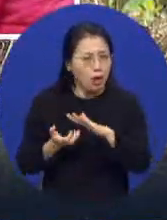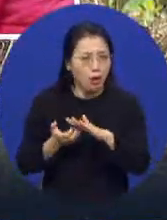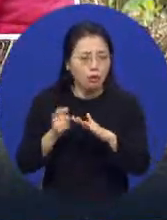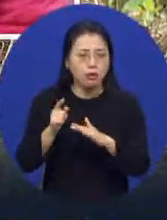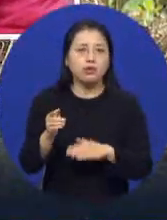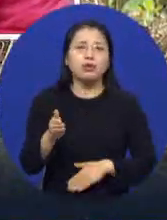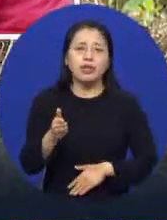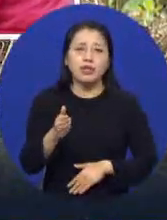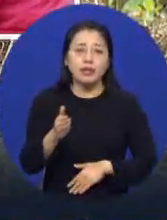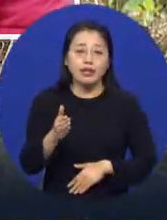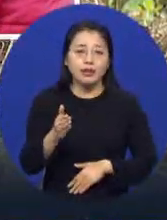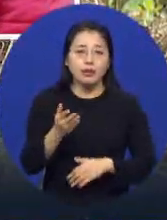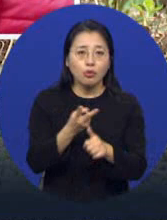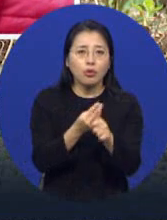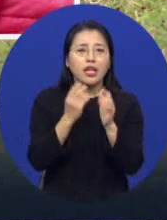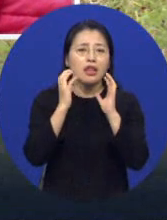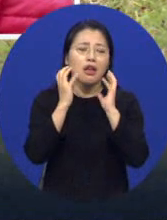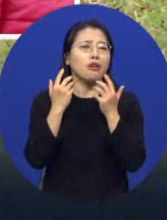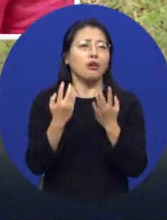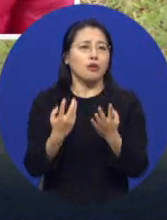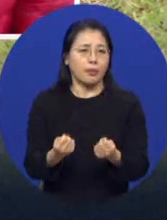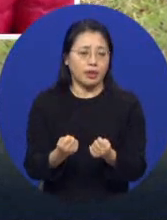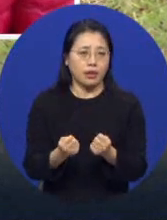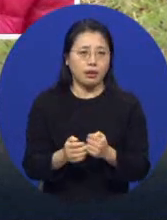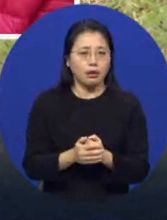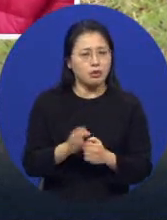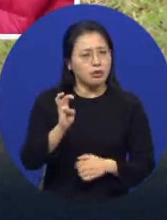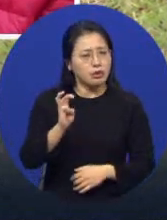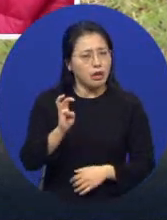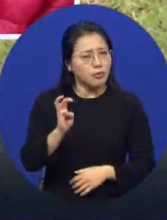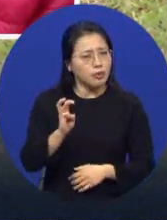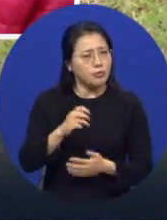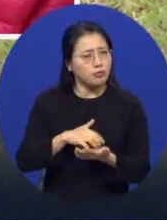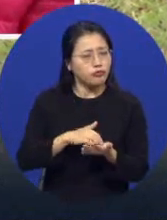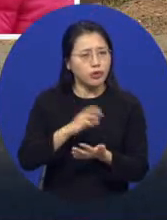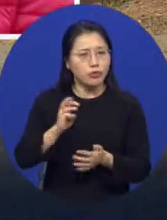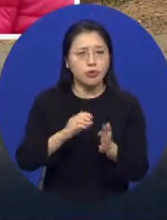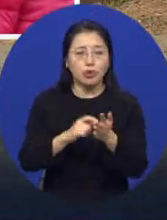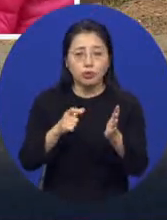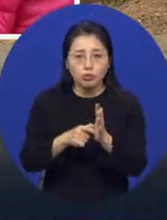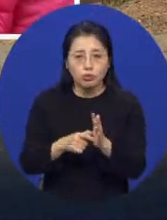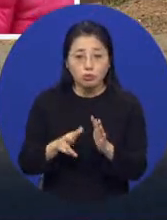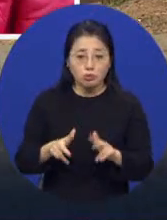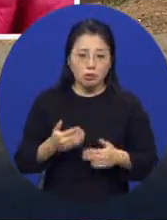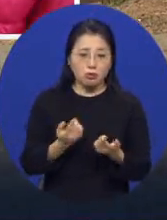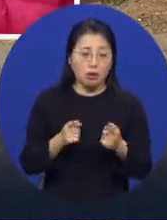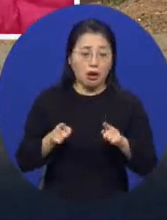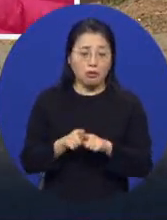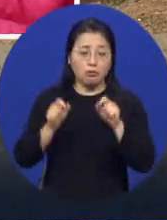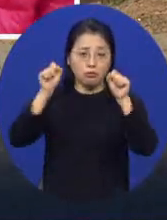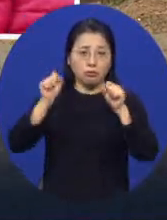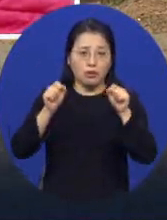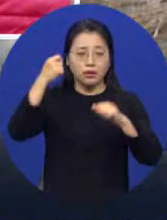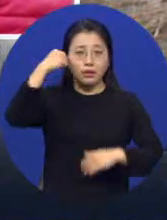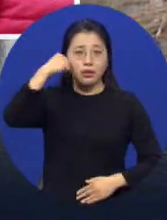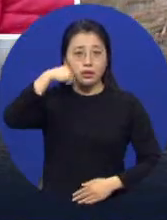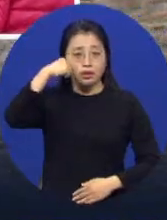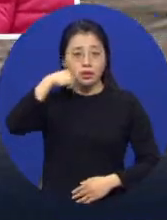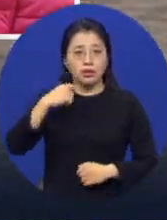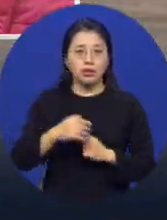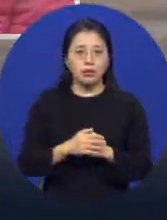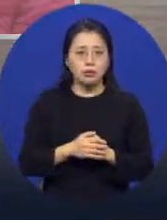그쯤만 해도 새끼도 많고 한 30마리 우리 여기서 우리랑 같이 막 운동 같이 해요이 밑에도 있고